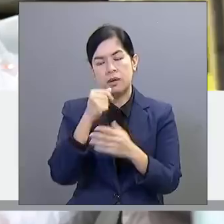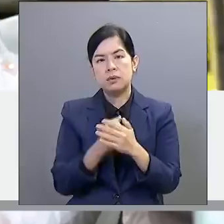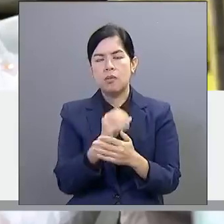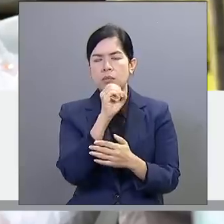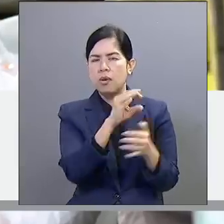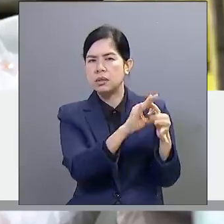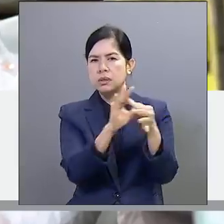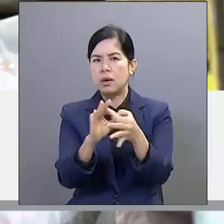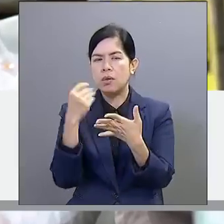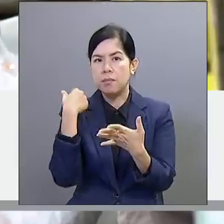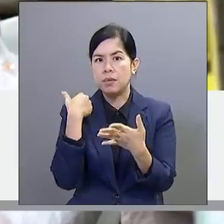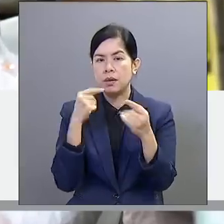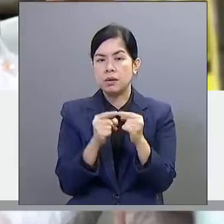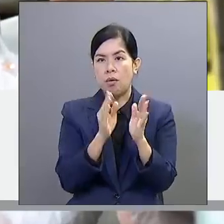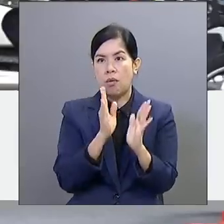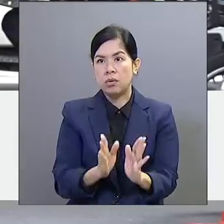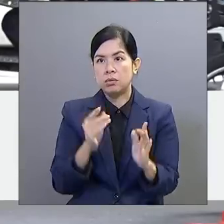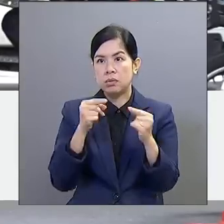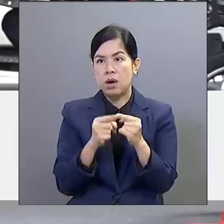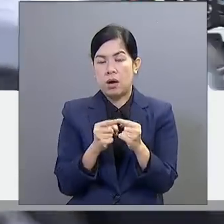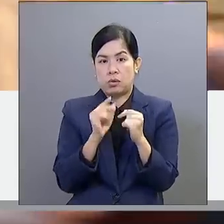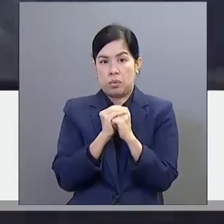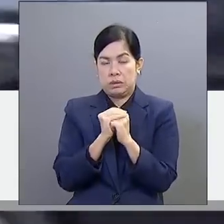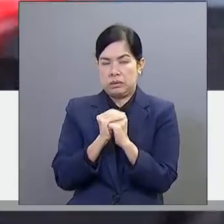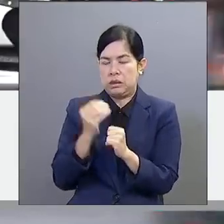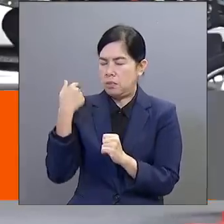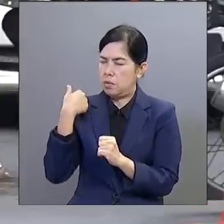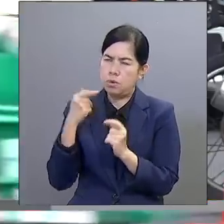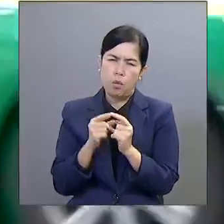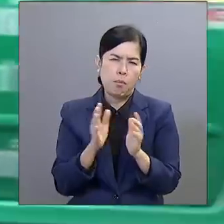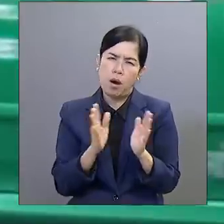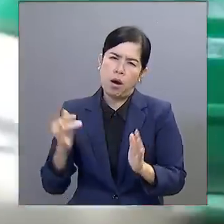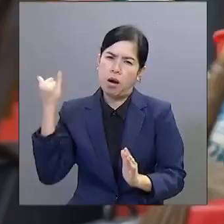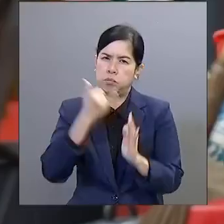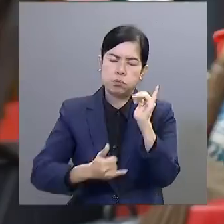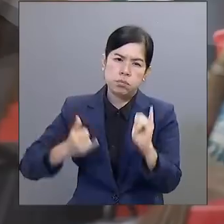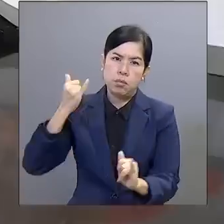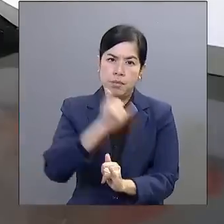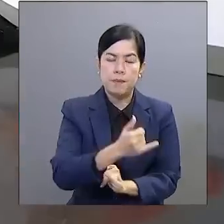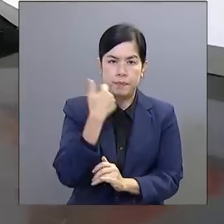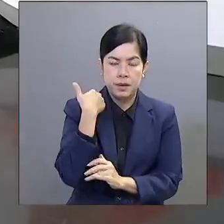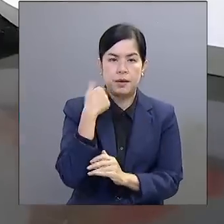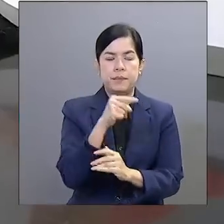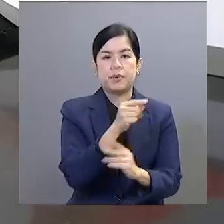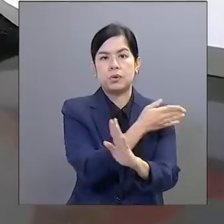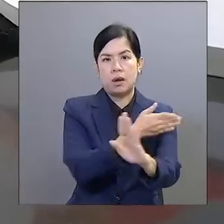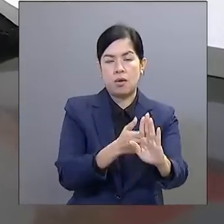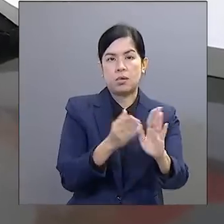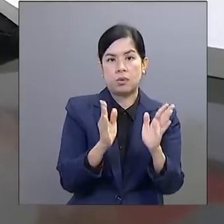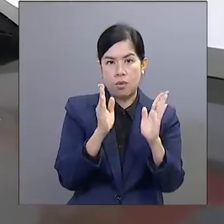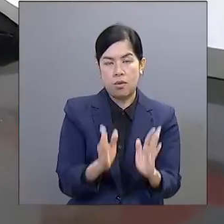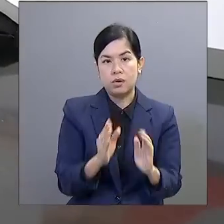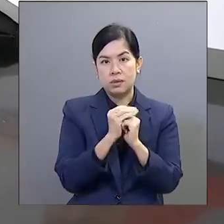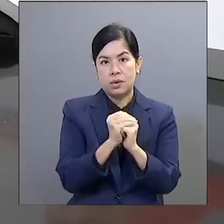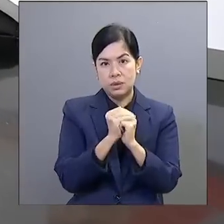ผลกระทบการเข้ามาของชาวจีนได้อย่างชัดเจนค่ะโดยพบว่าถึงแม้ในช่วงเวลาที่ผ่านมาคนจีนจะทยอยเดินท